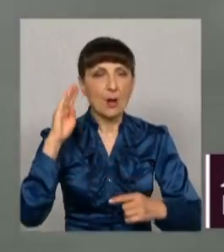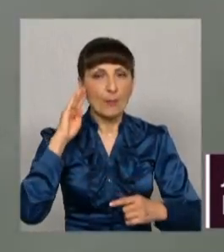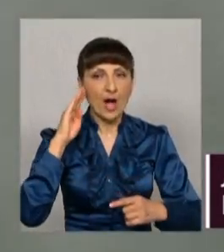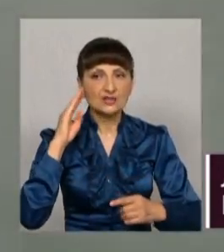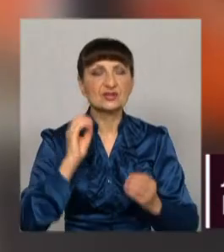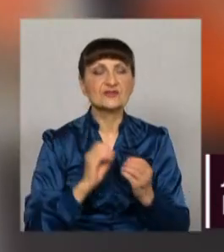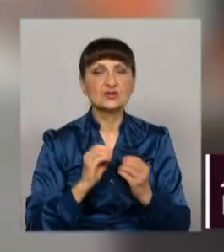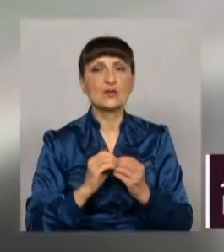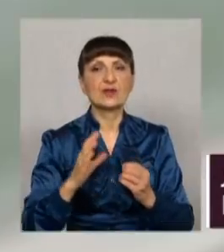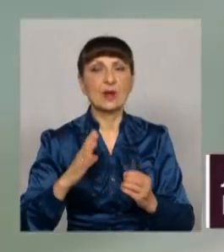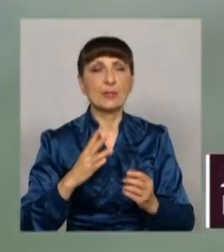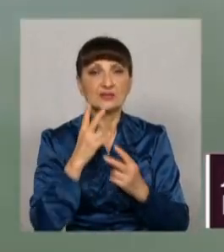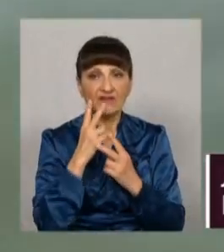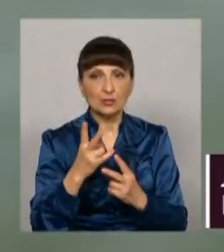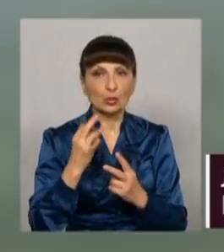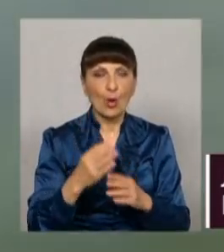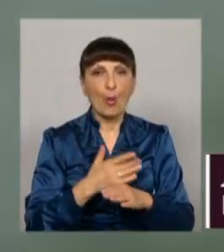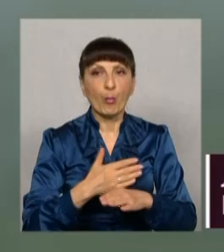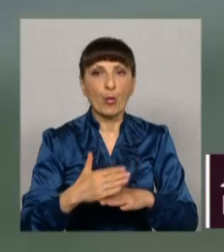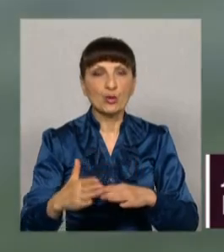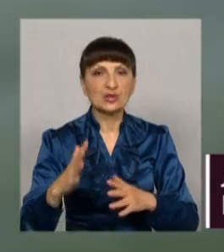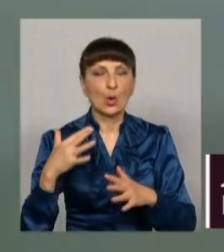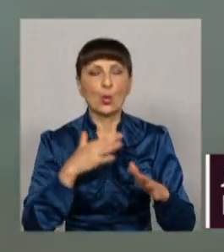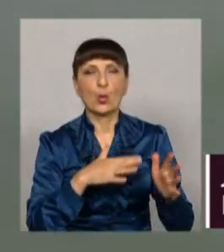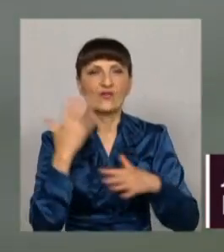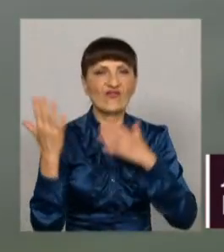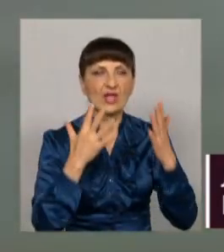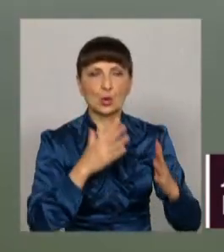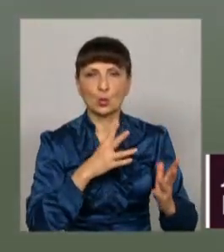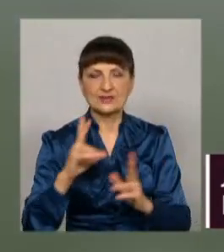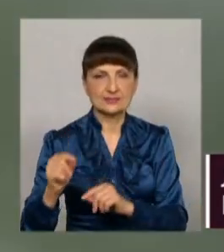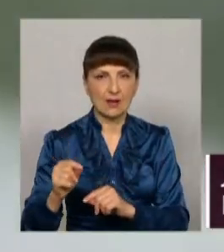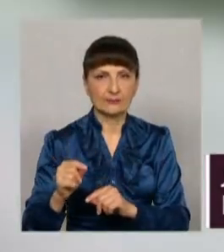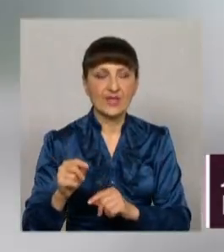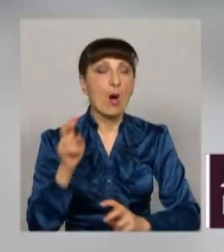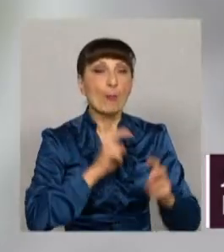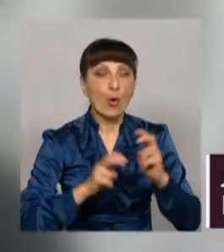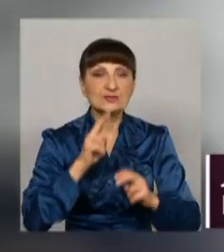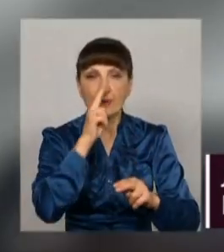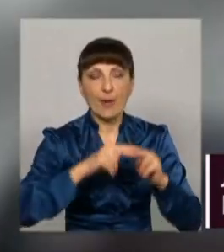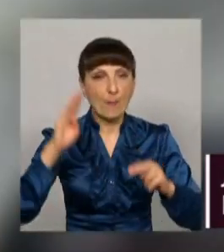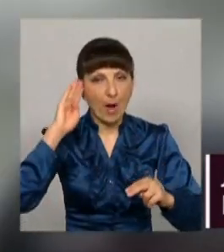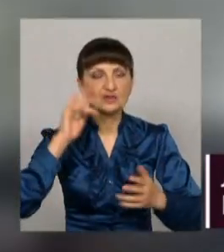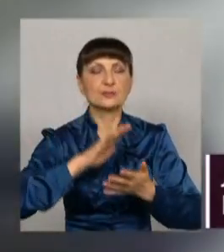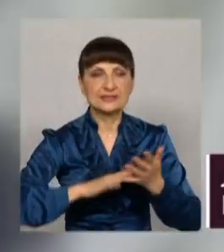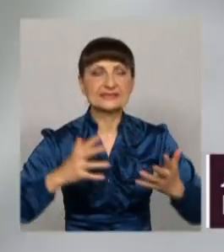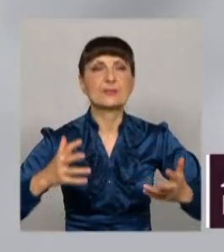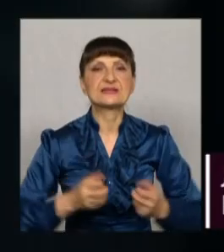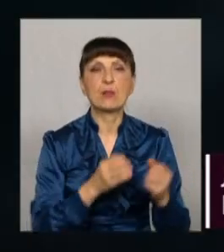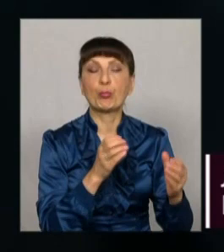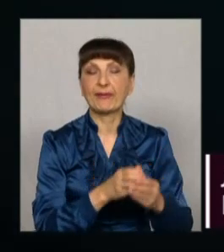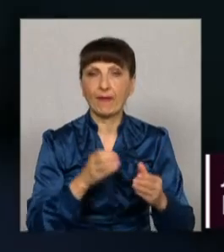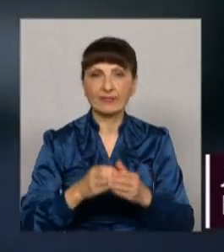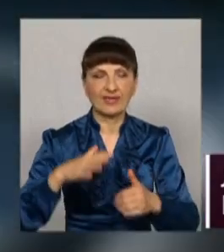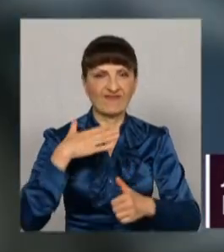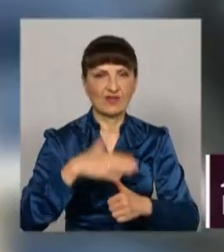все время был на виду, но после его унесло ветром. Поисками пропавшего занимаются спасательные бригады и